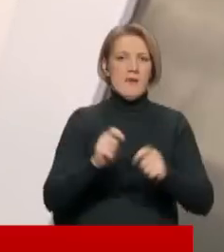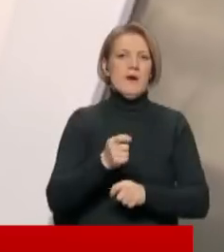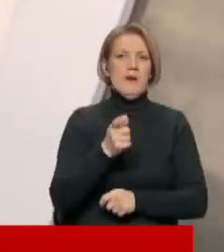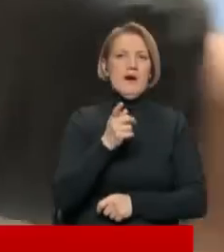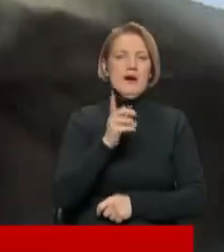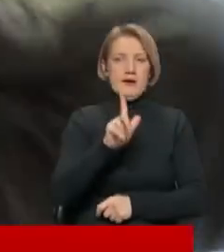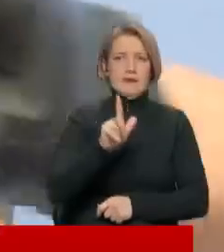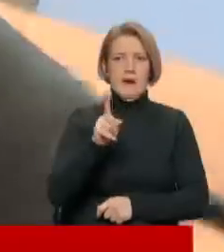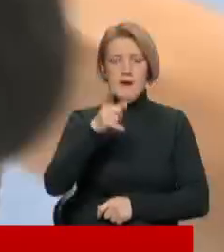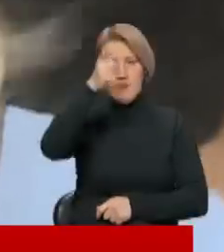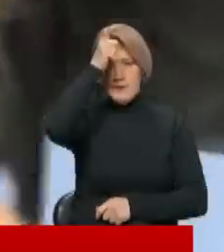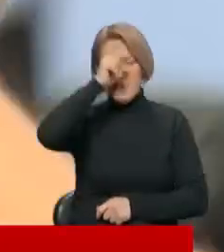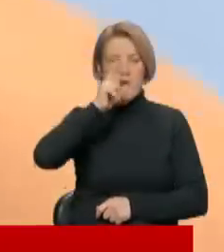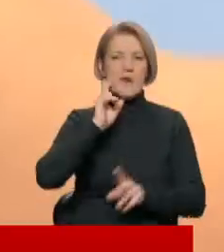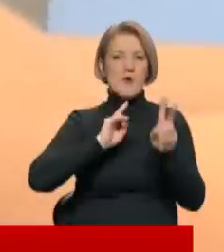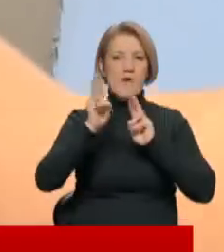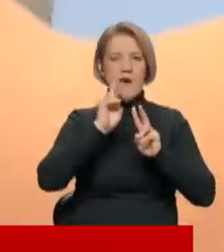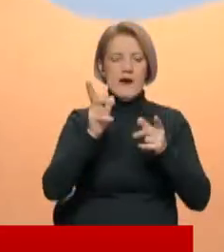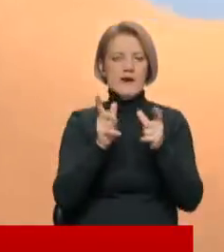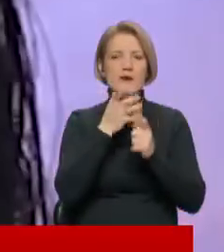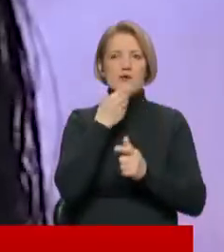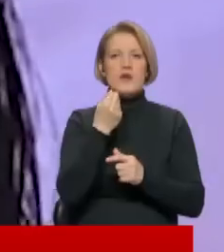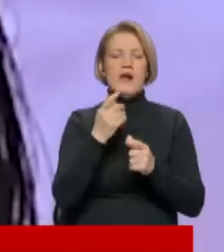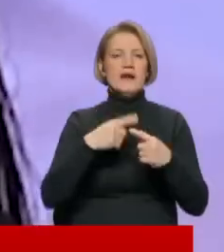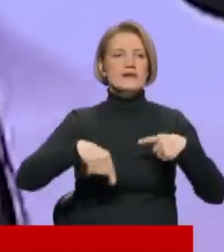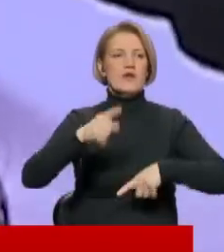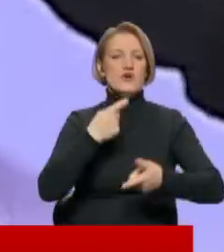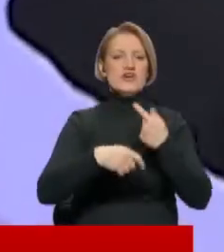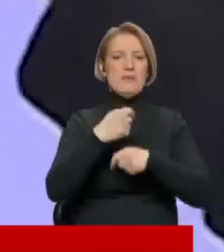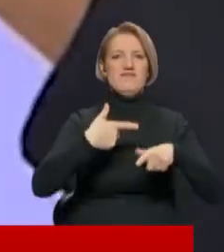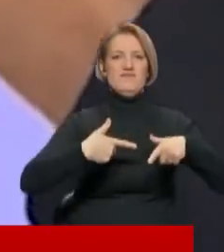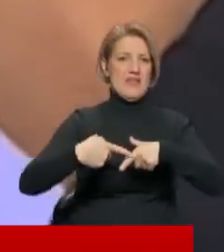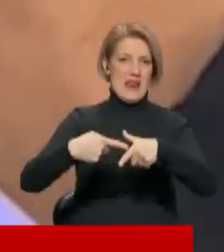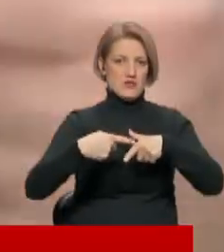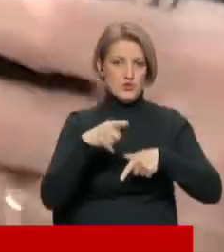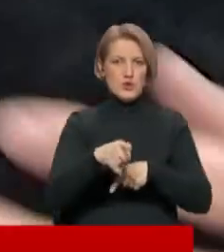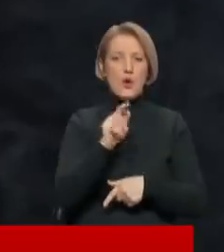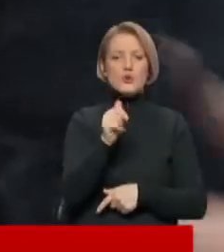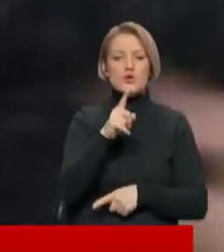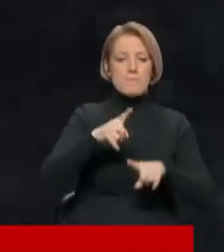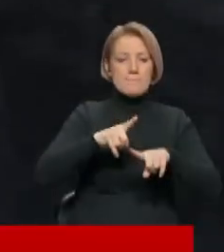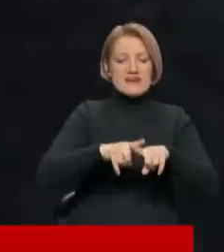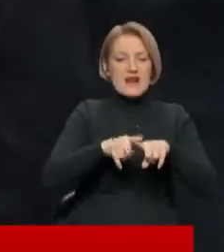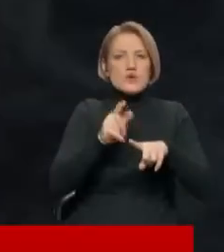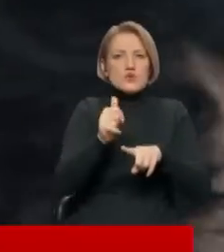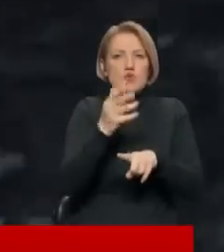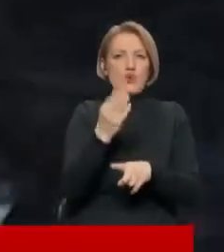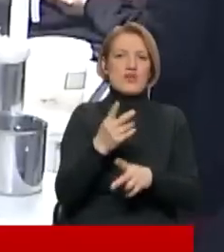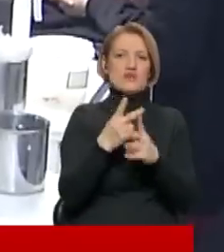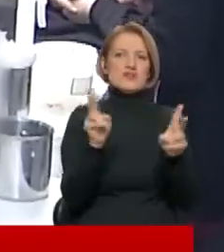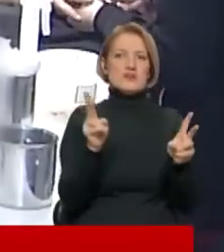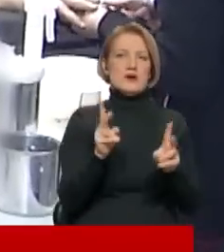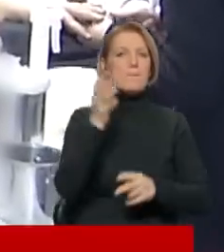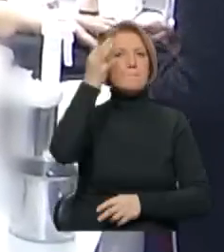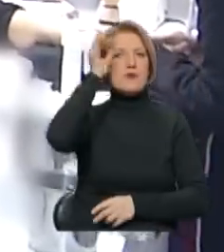gerekecek Türkiye Berberler kuaförler ve güzellik salonu işletmecileri Federasyonu o günün pazar günü olacağını açıkladı